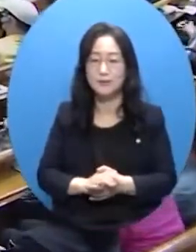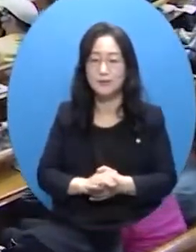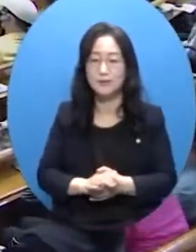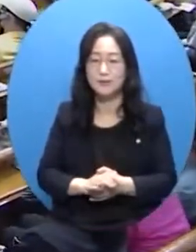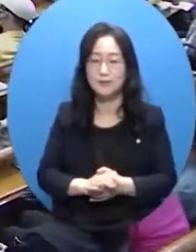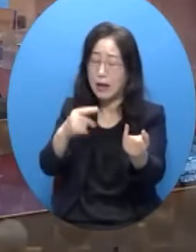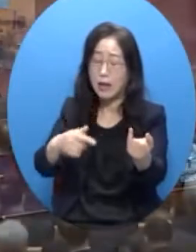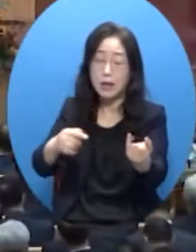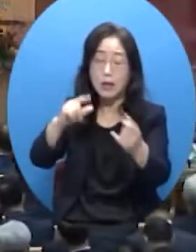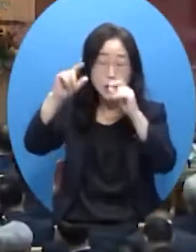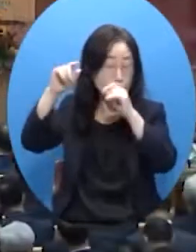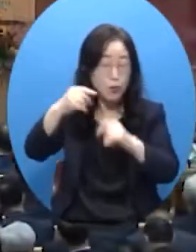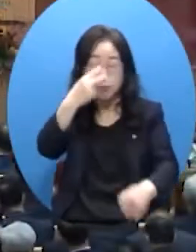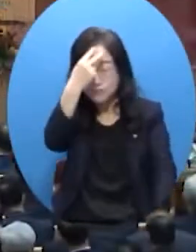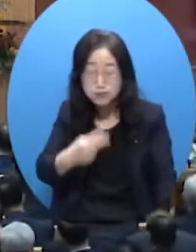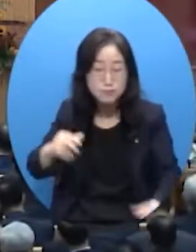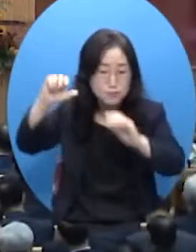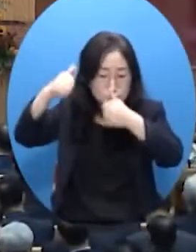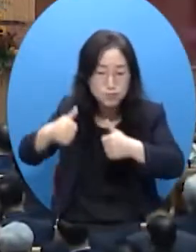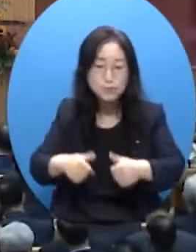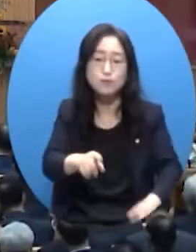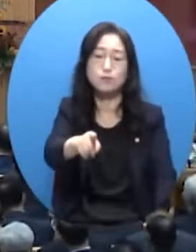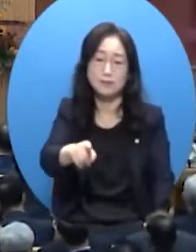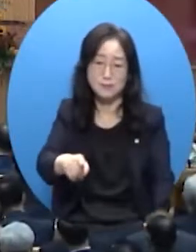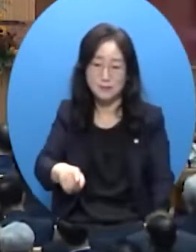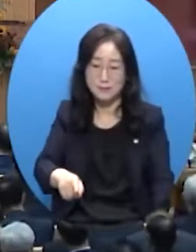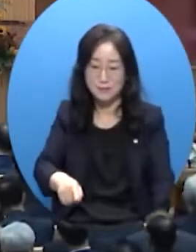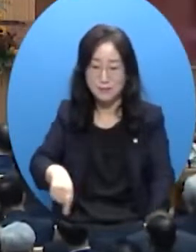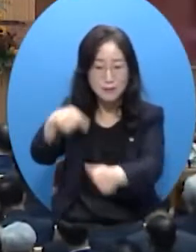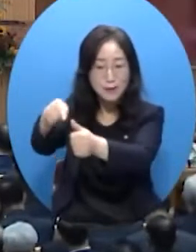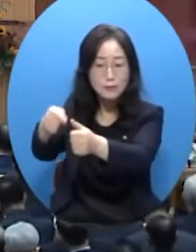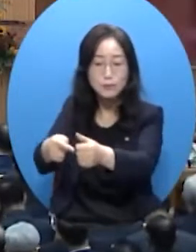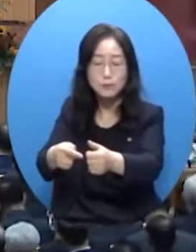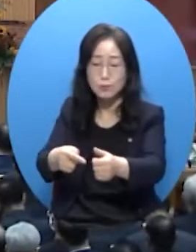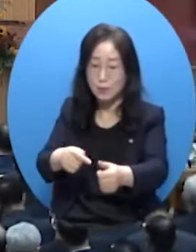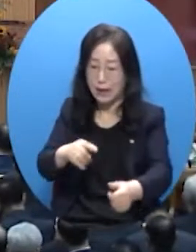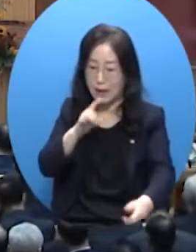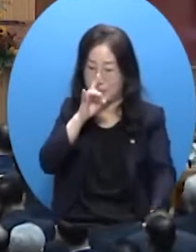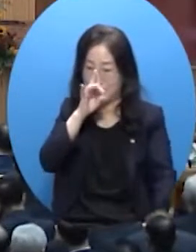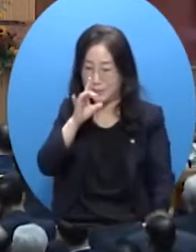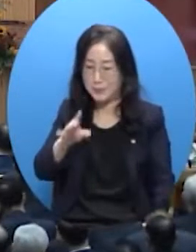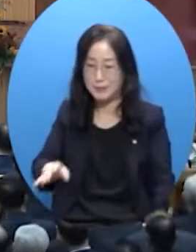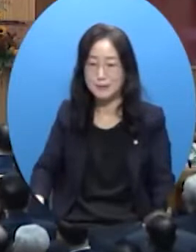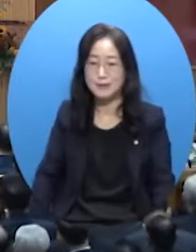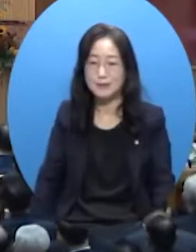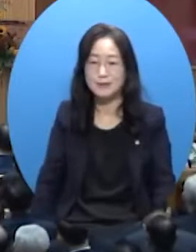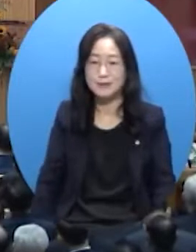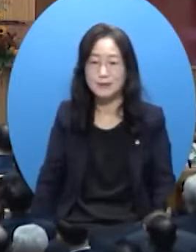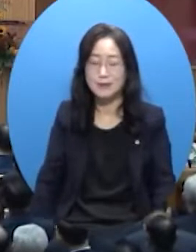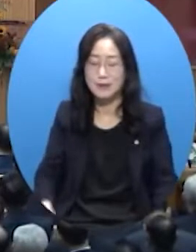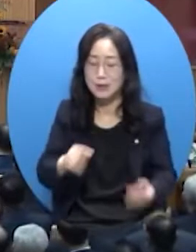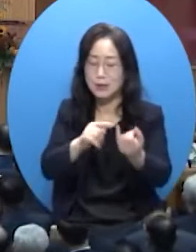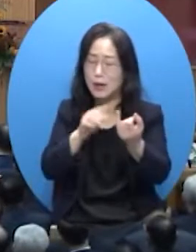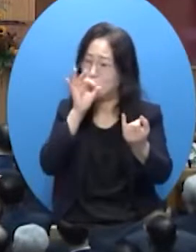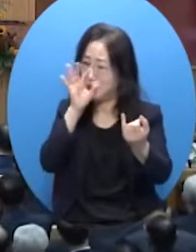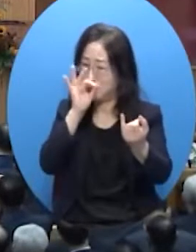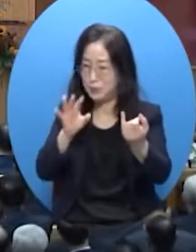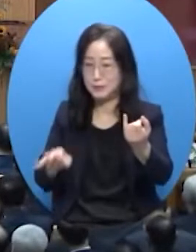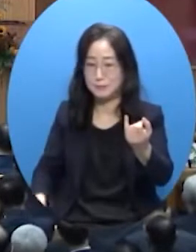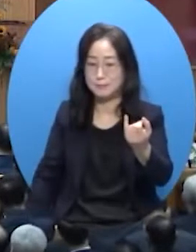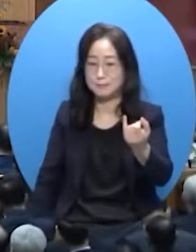예수님의 십자가에서 하나님의 사랑과 이웃사랑이 하나로 완성되었습니다.